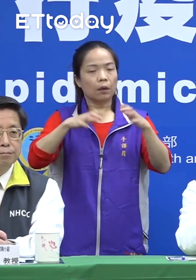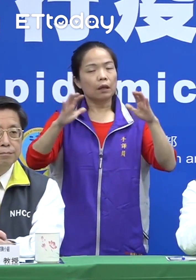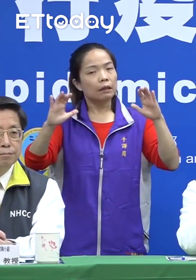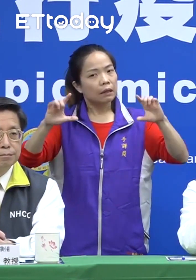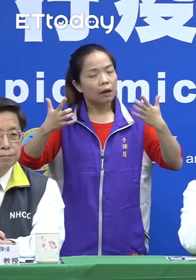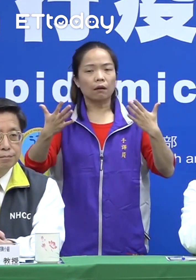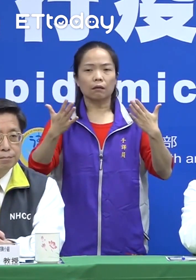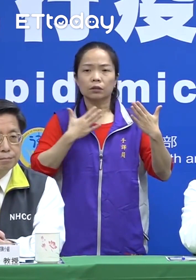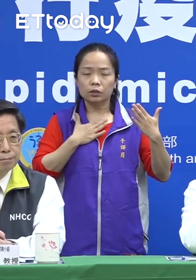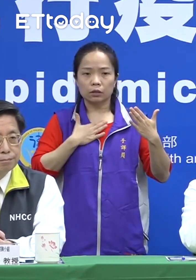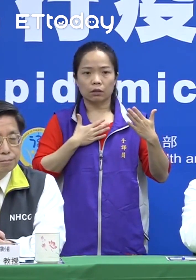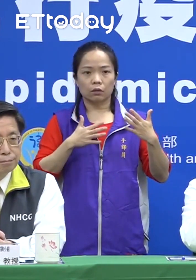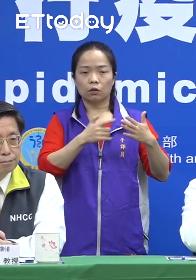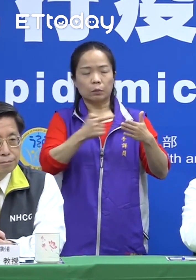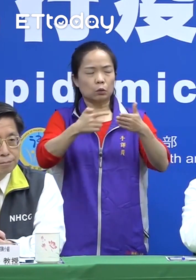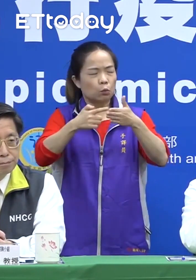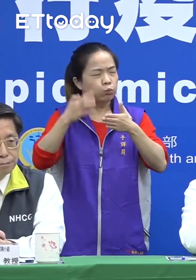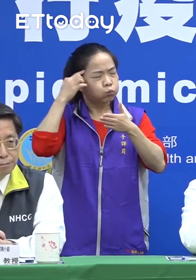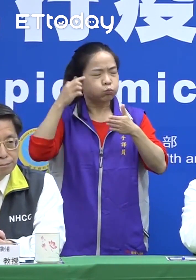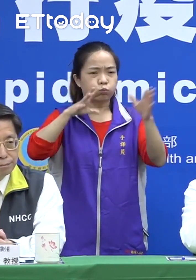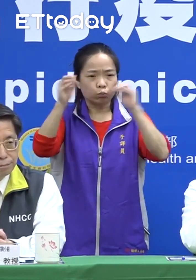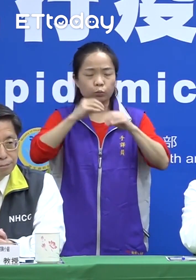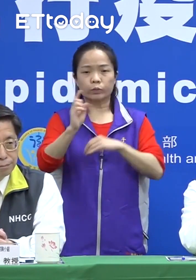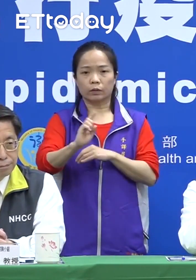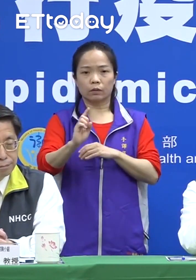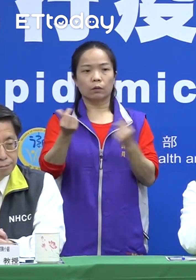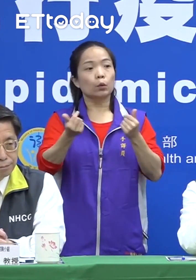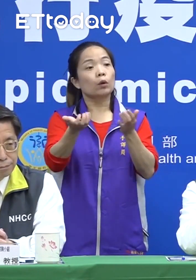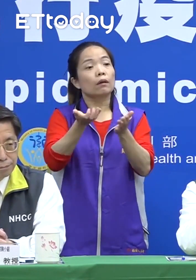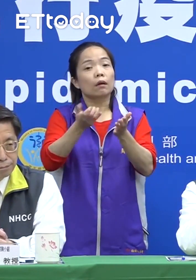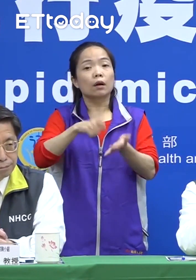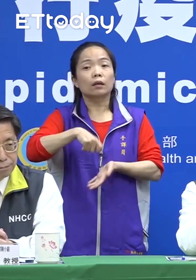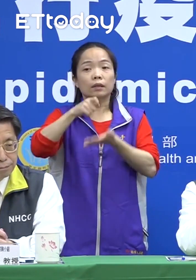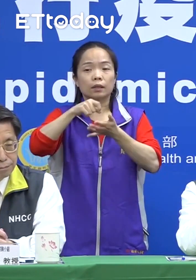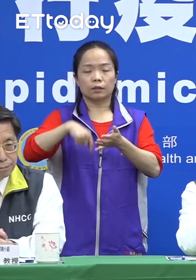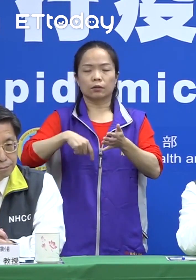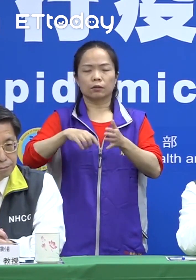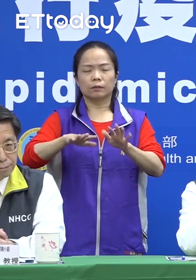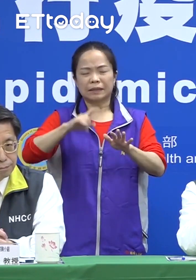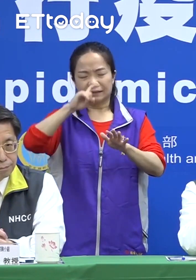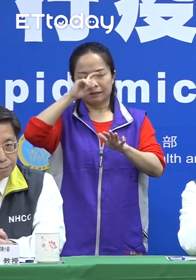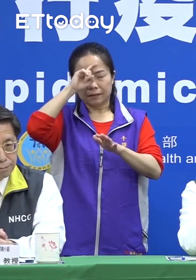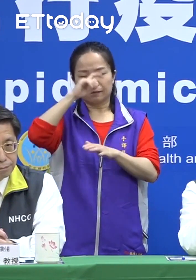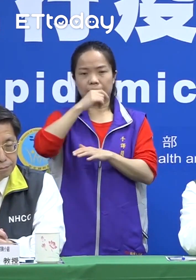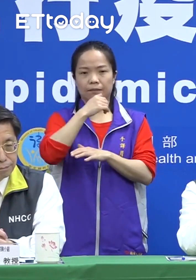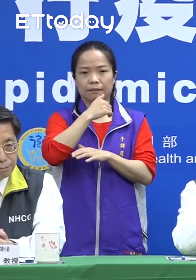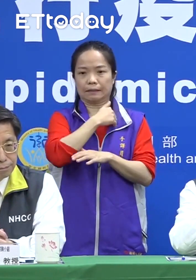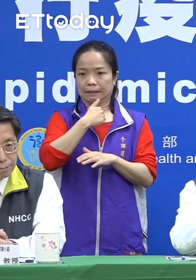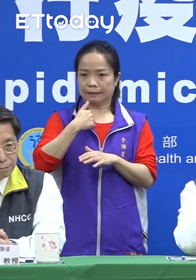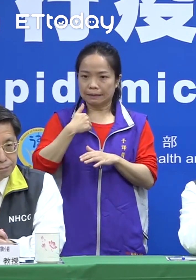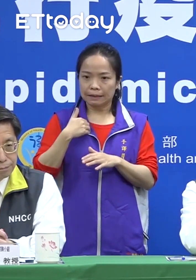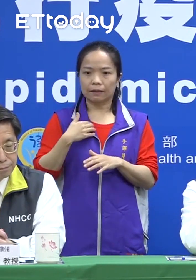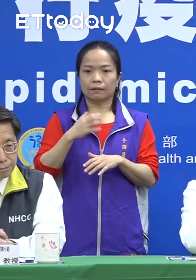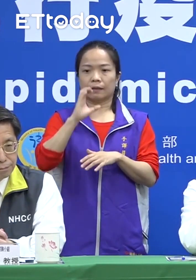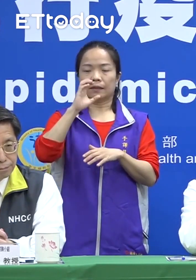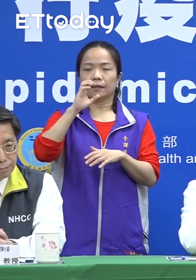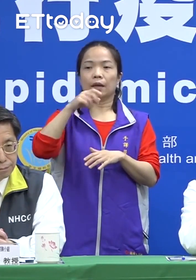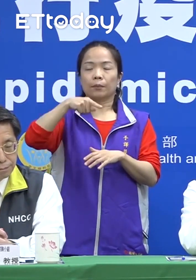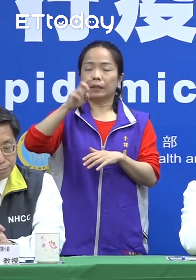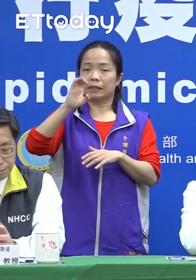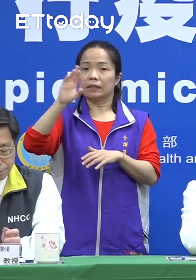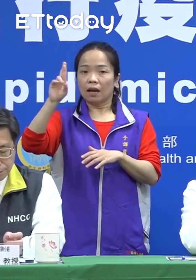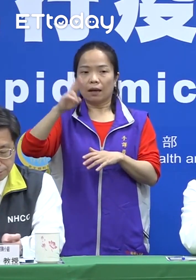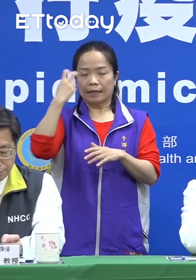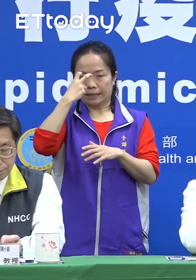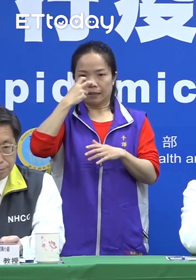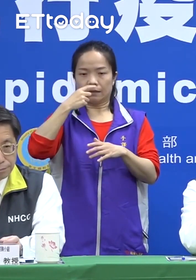后，我们这边最需要知道的，好，当然除了刚才讲，就是说我们也这次也希望说能够好检测过 PCR 好是